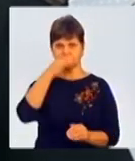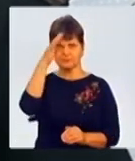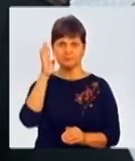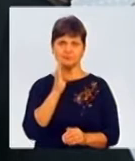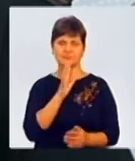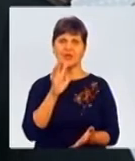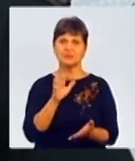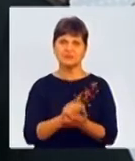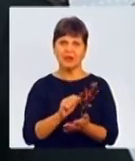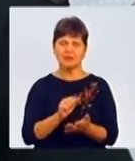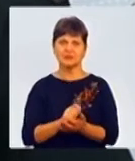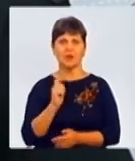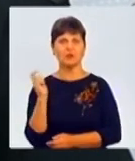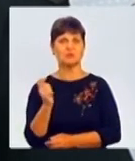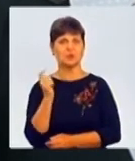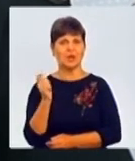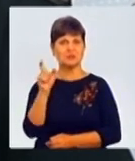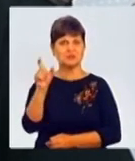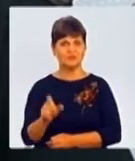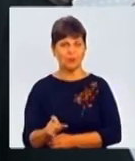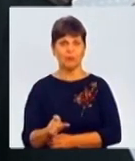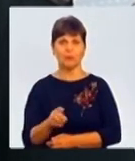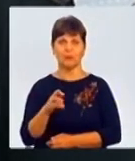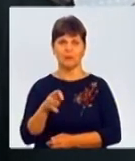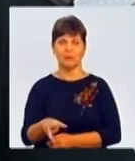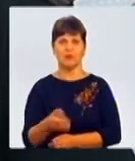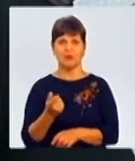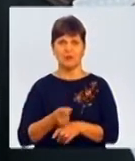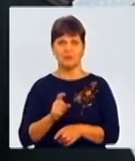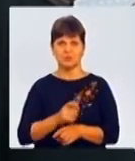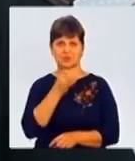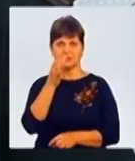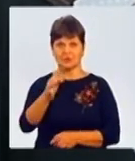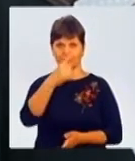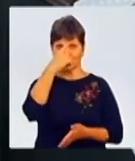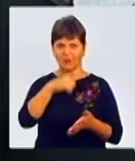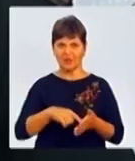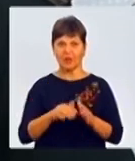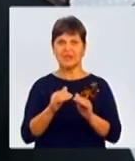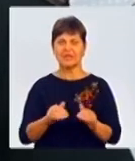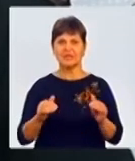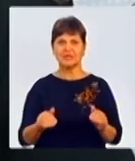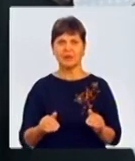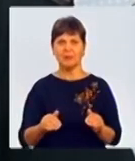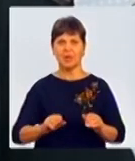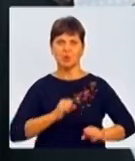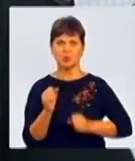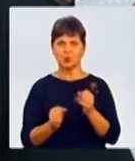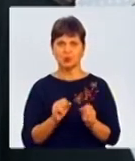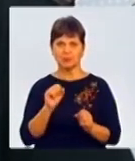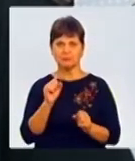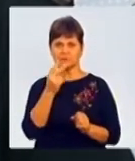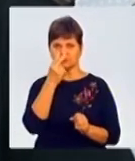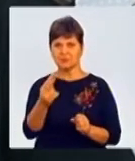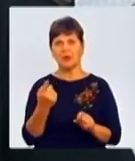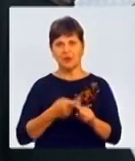зайняті господарством і більше, скажімо так, довіряють дітям, їх друзям. А це треба